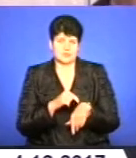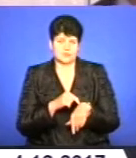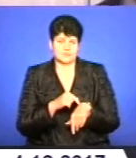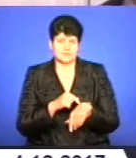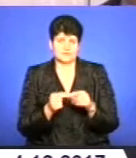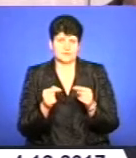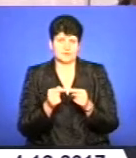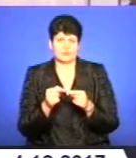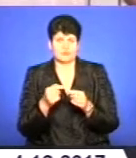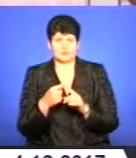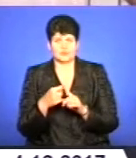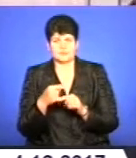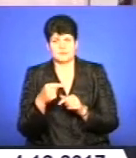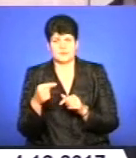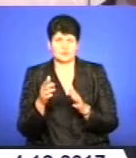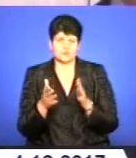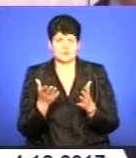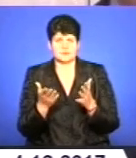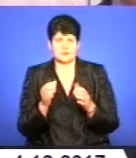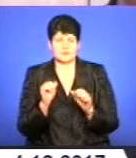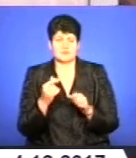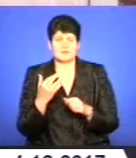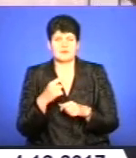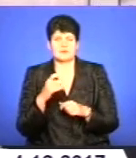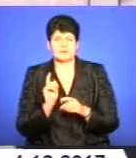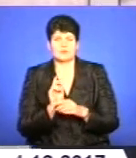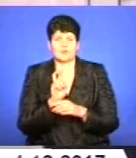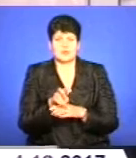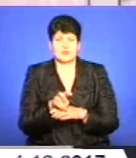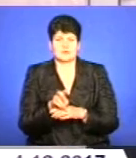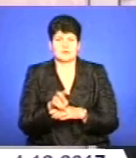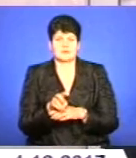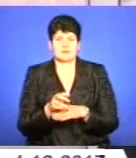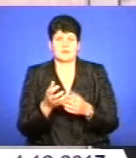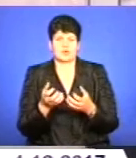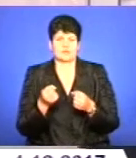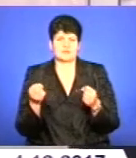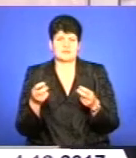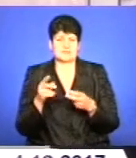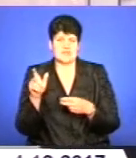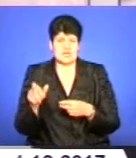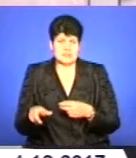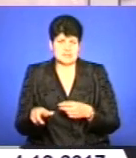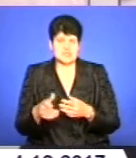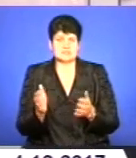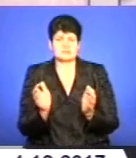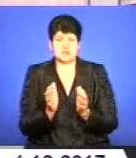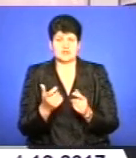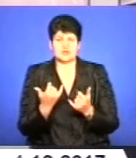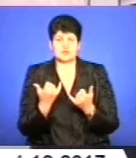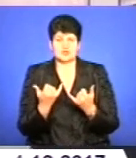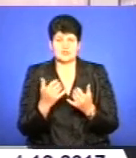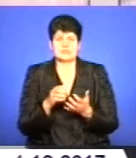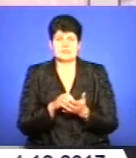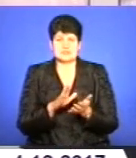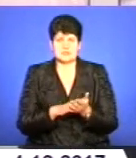годину, плюс-мінус, там ми розуміємо, ще може бути кілька хвилин, і людина потрапляє на прийом до спеціаліста. Тобто зберігається на сьогодні і запис